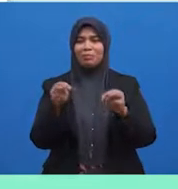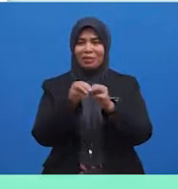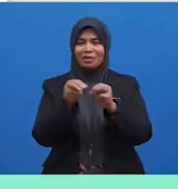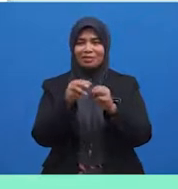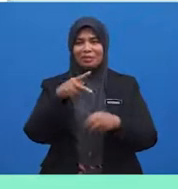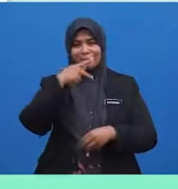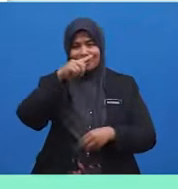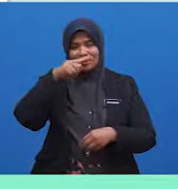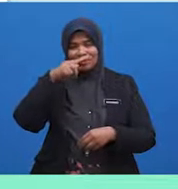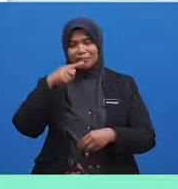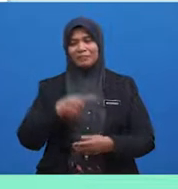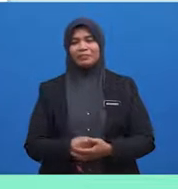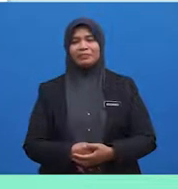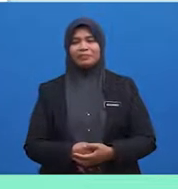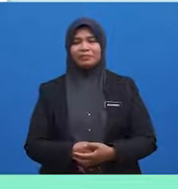ya.